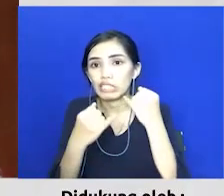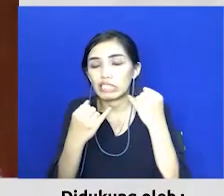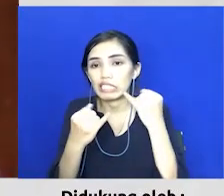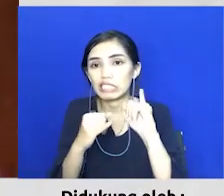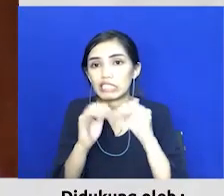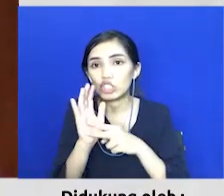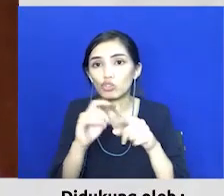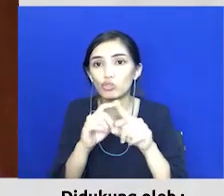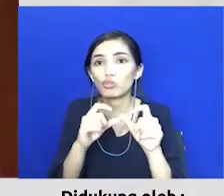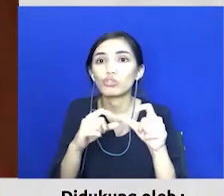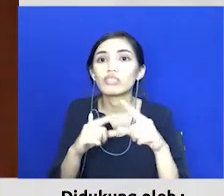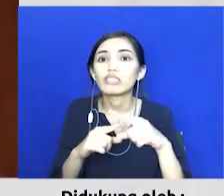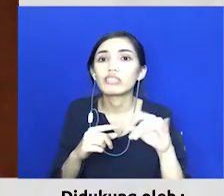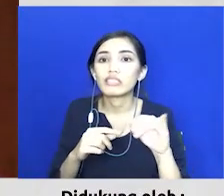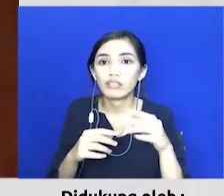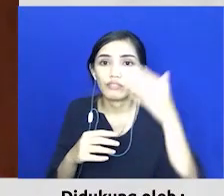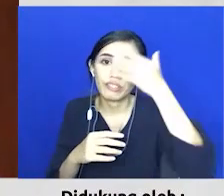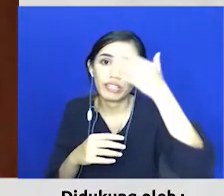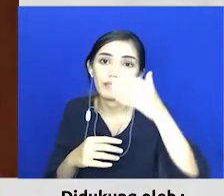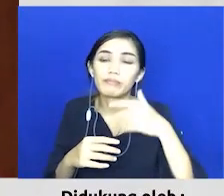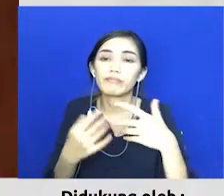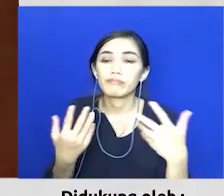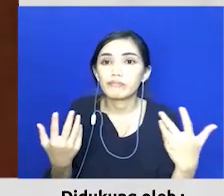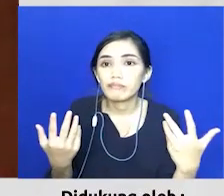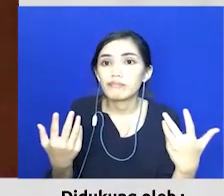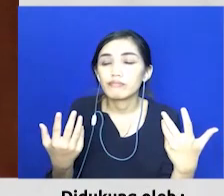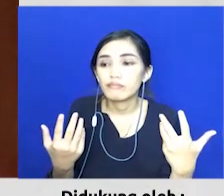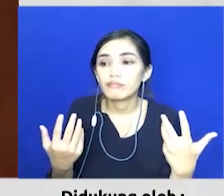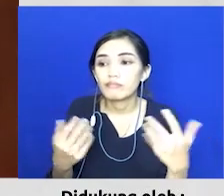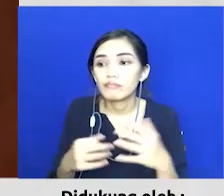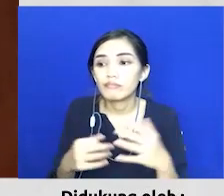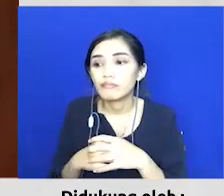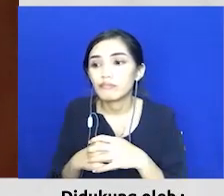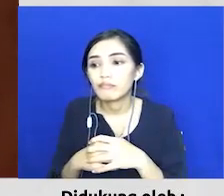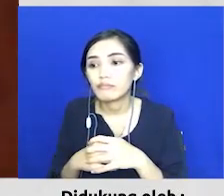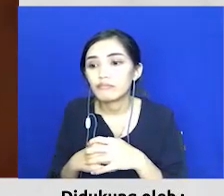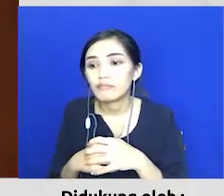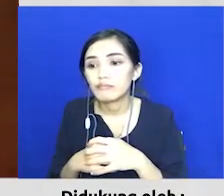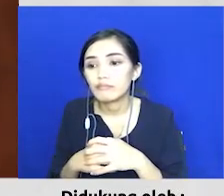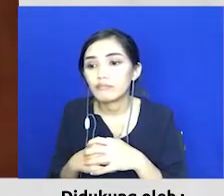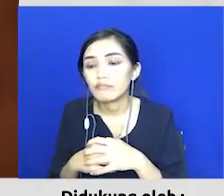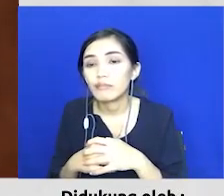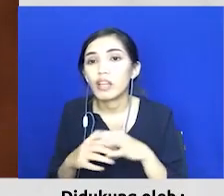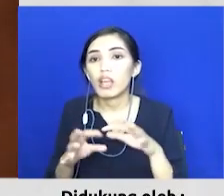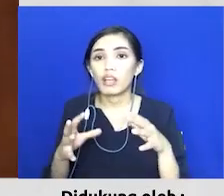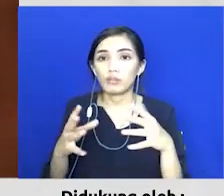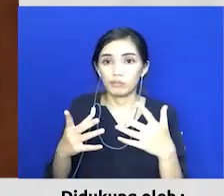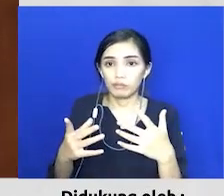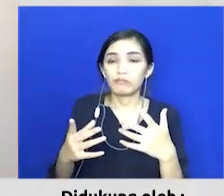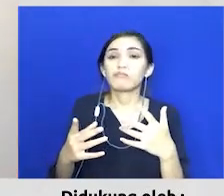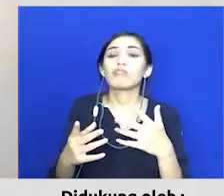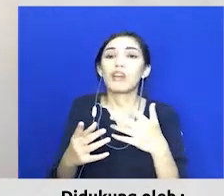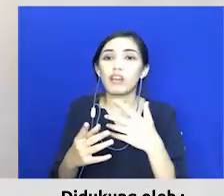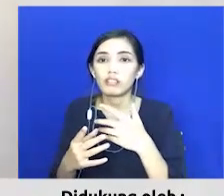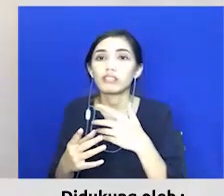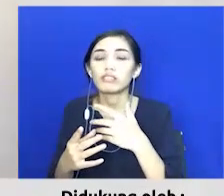Saya kira persoalannya adalah kita ini suka mengkotak-kotakkan semua hal. Padahal semua